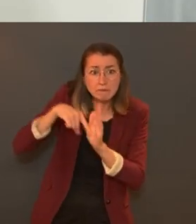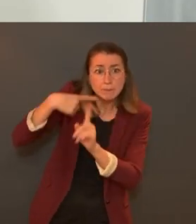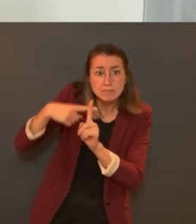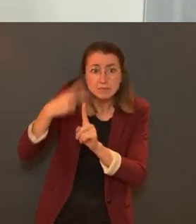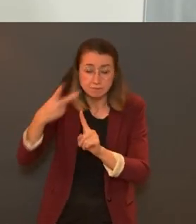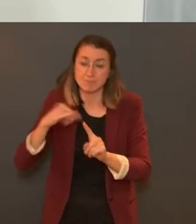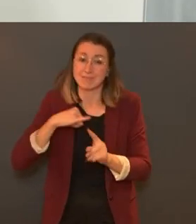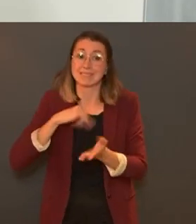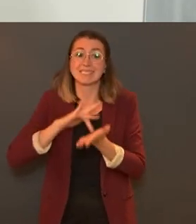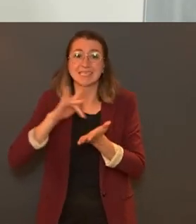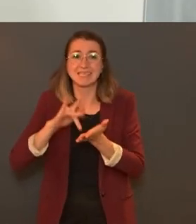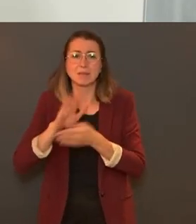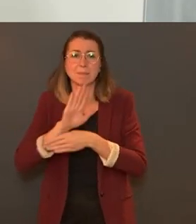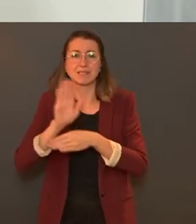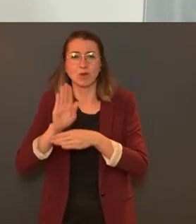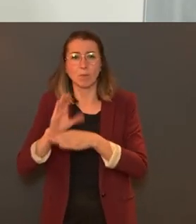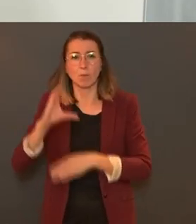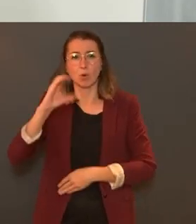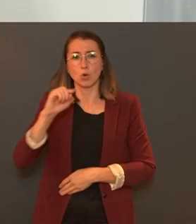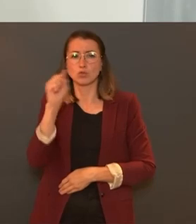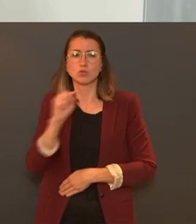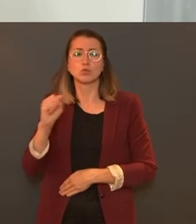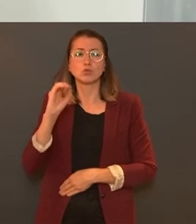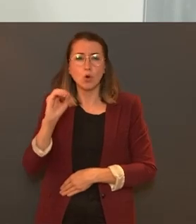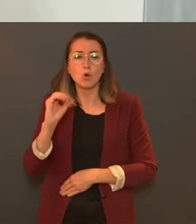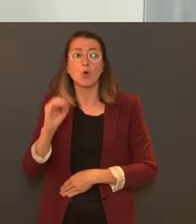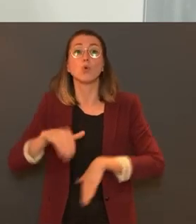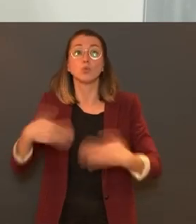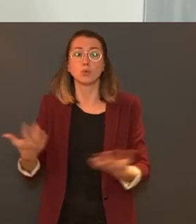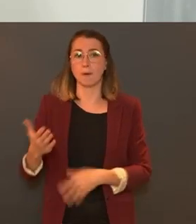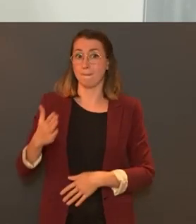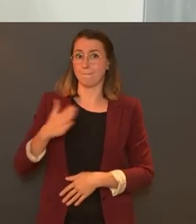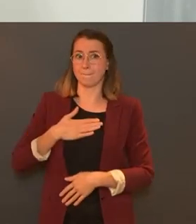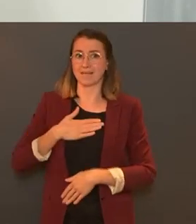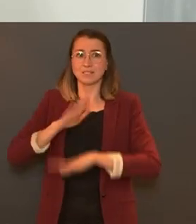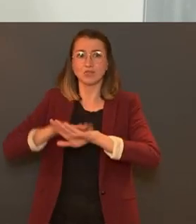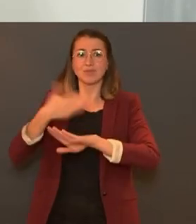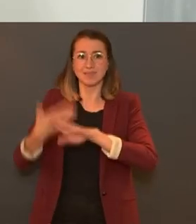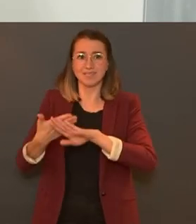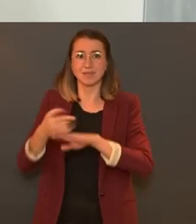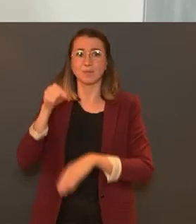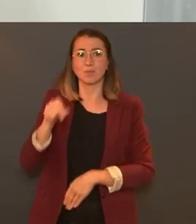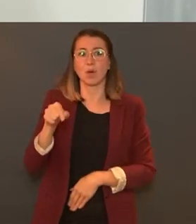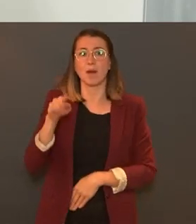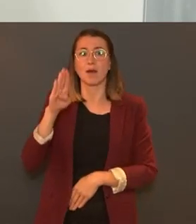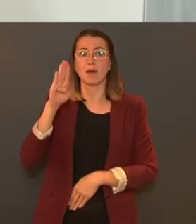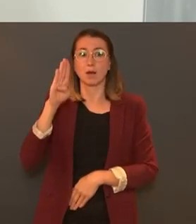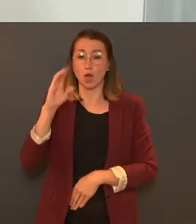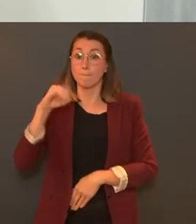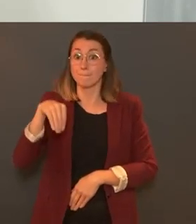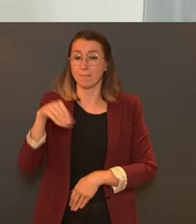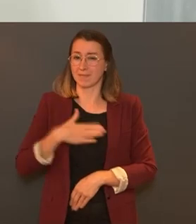encore suffisamment utilisés. De manière générale, il est aussi nécessaire d'augmenter